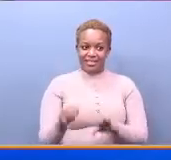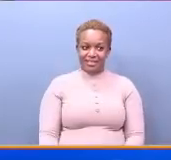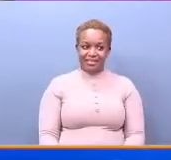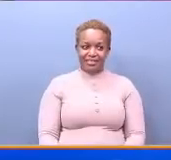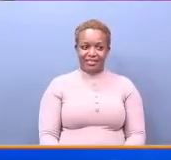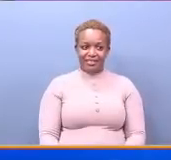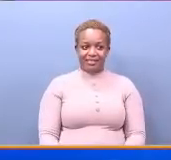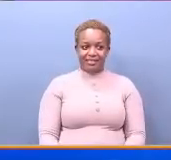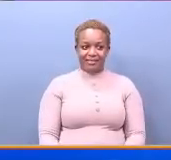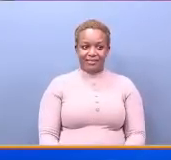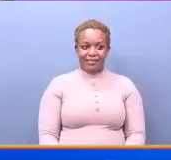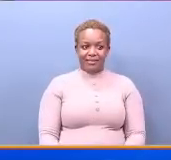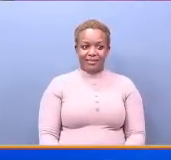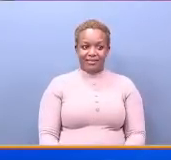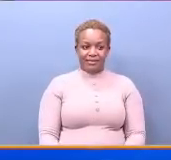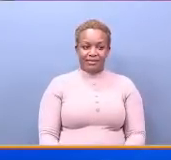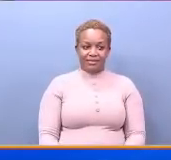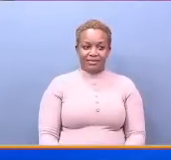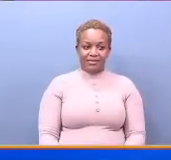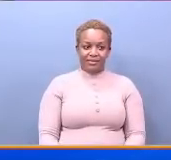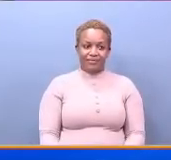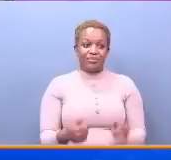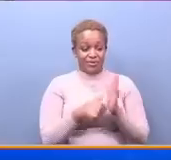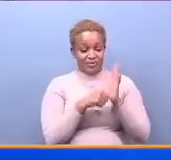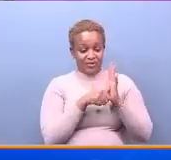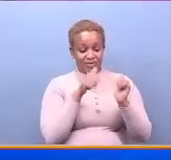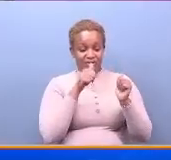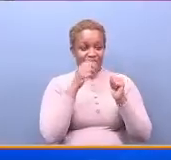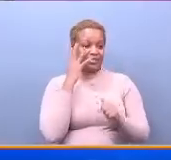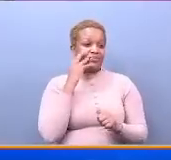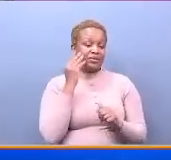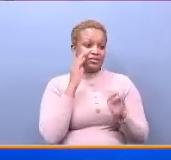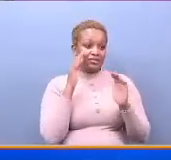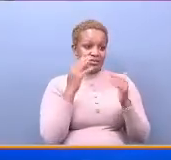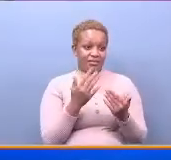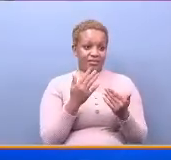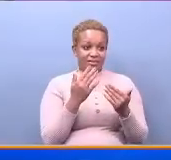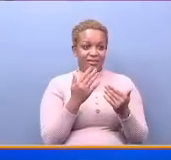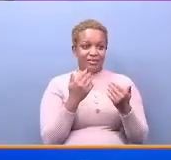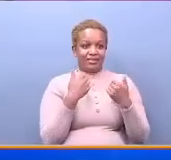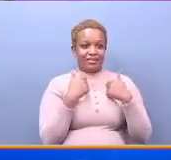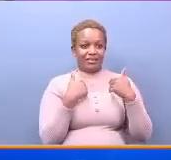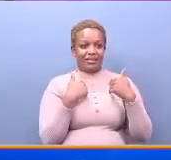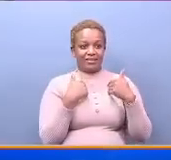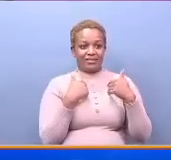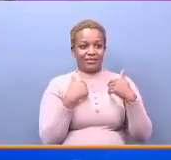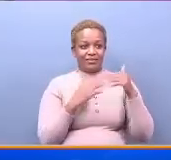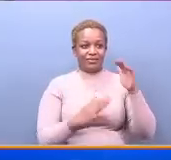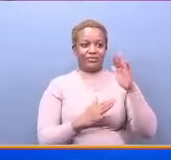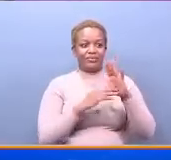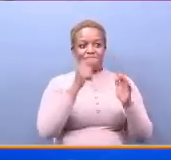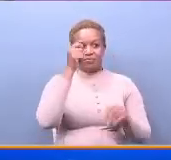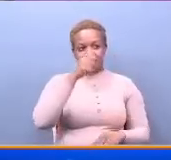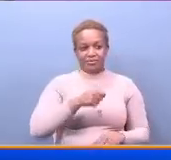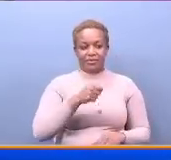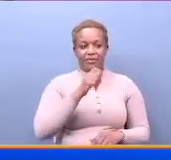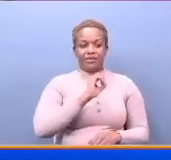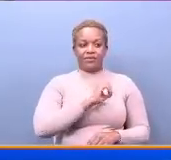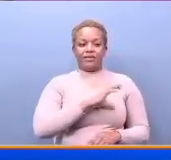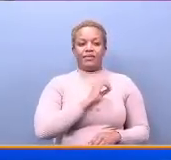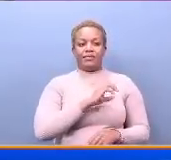ni constructor. Ile shida iko na Chief Justice wetu ni muoga ya attacks za social